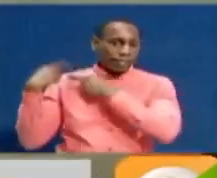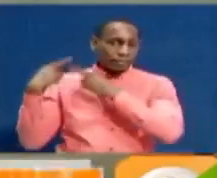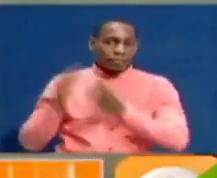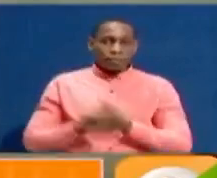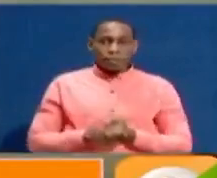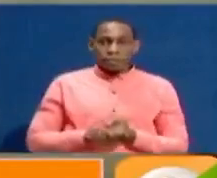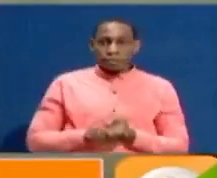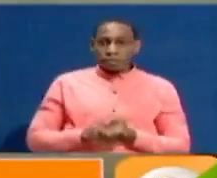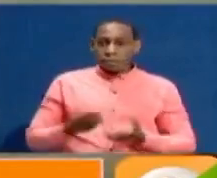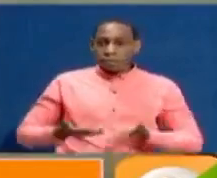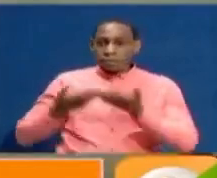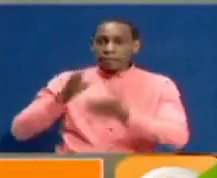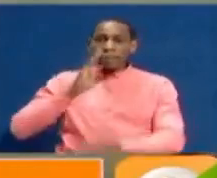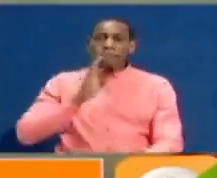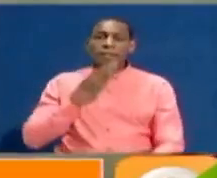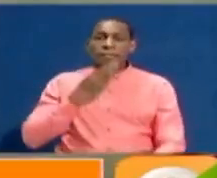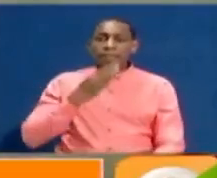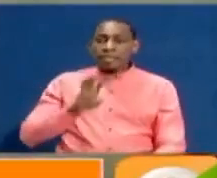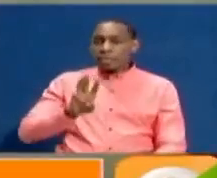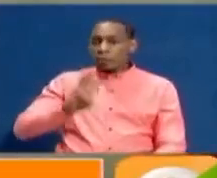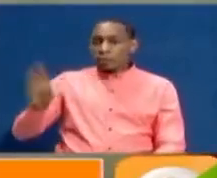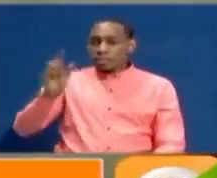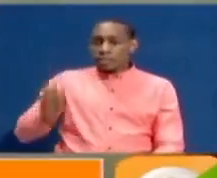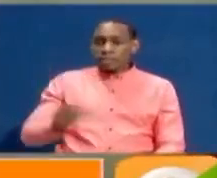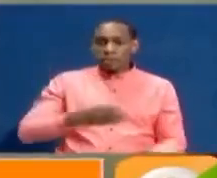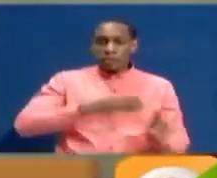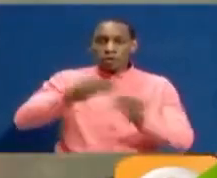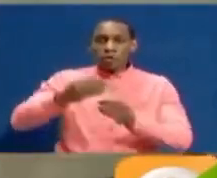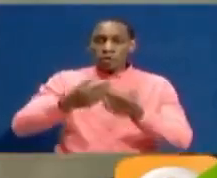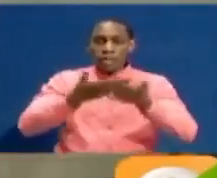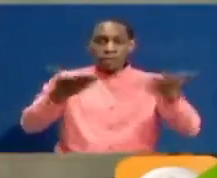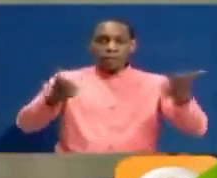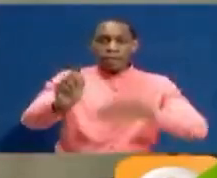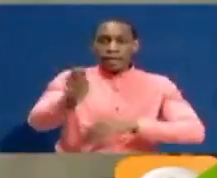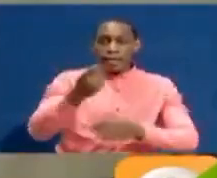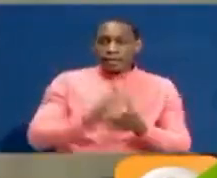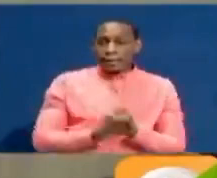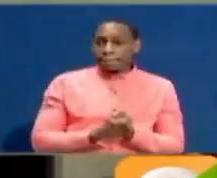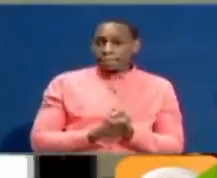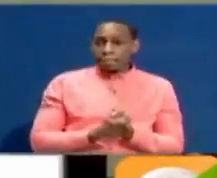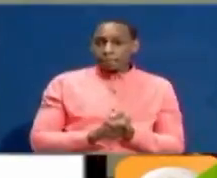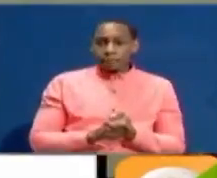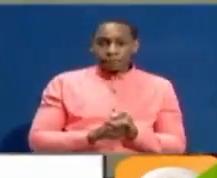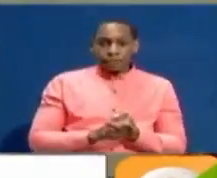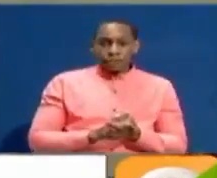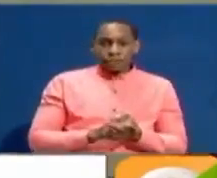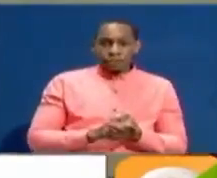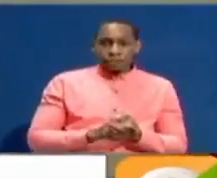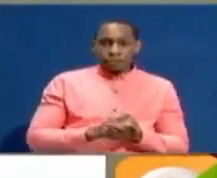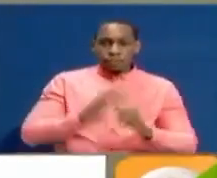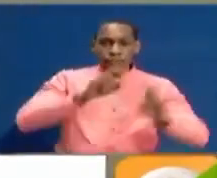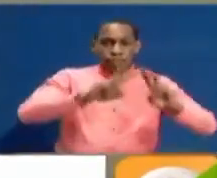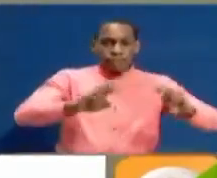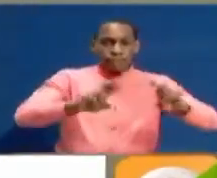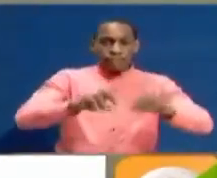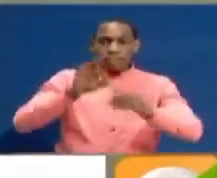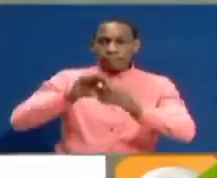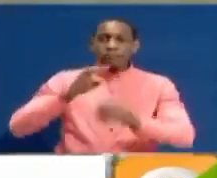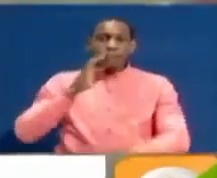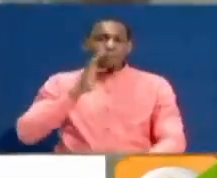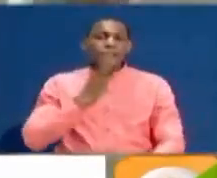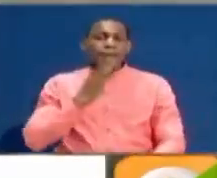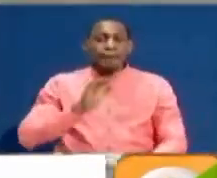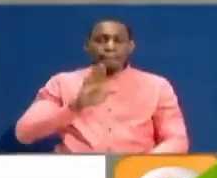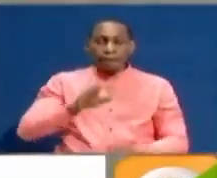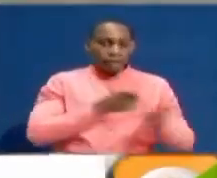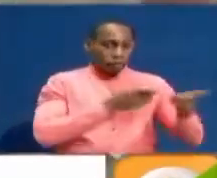tutatoa Musalia Mudavadi Western Region, tutaenda kona zote za inchi tukitafutia Musalia Mudavadi kura, na nyinyi